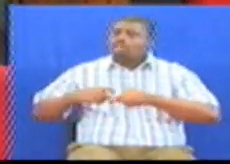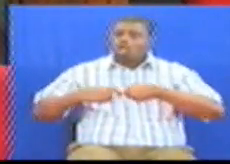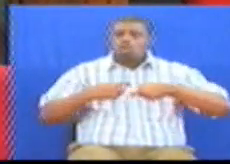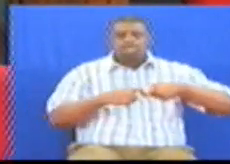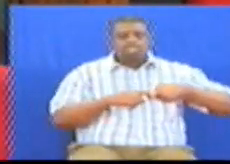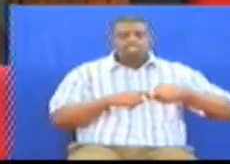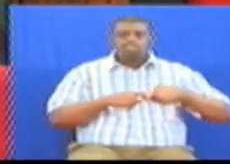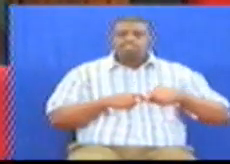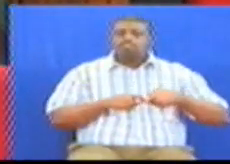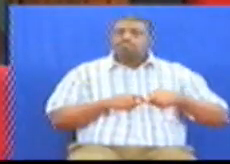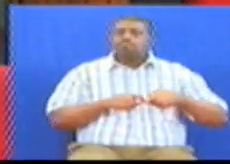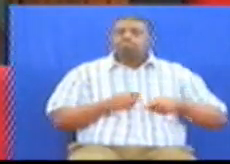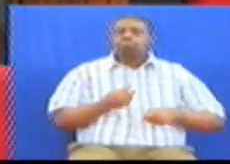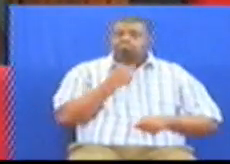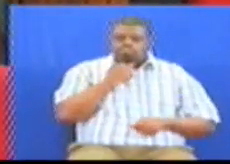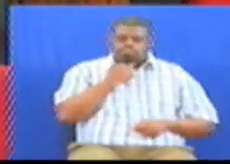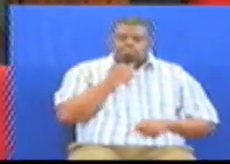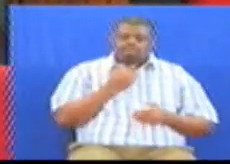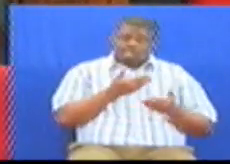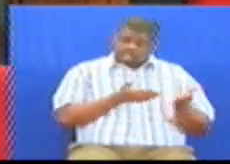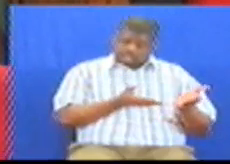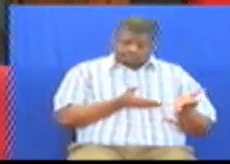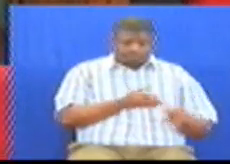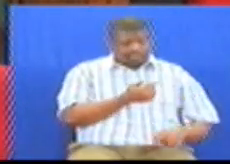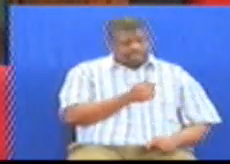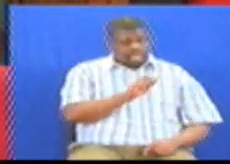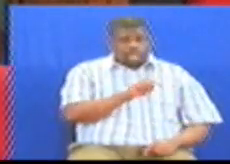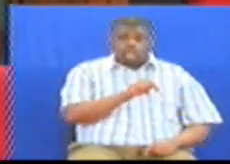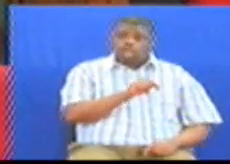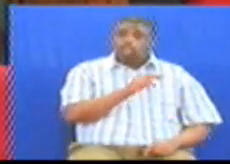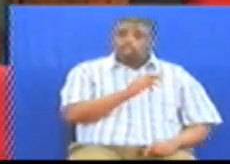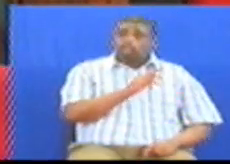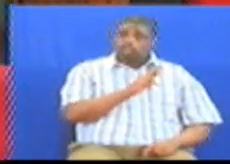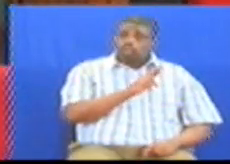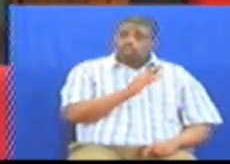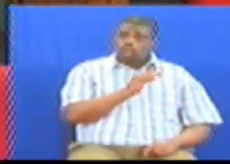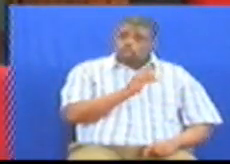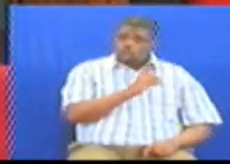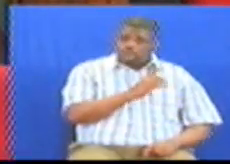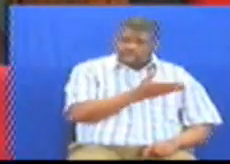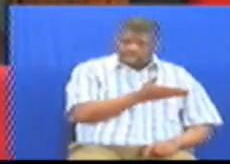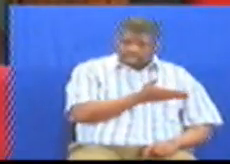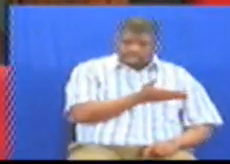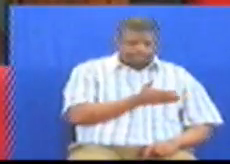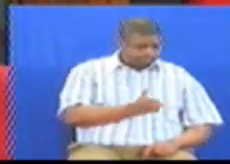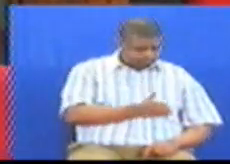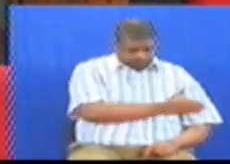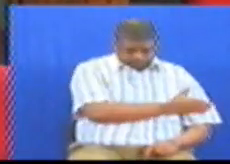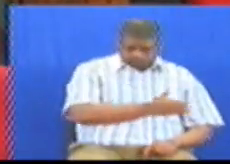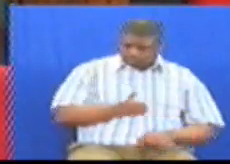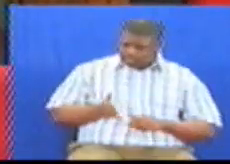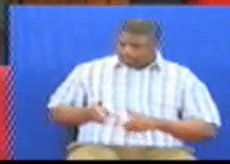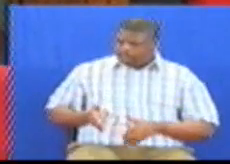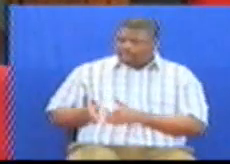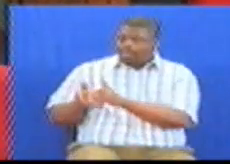pale. Hao ni wa TANROAD. Lakini barabara ambazo zingeweza zikatusaidia kututoa katika tatizo hili